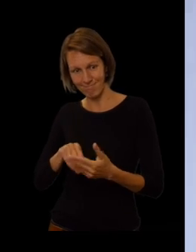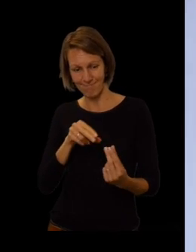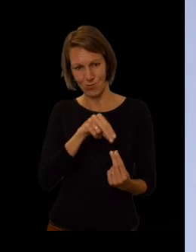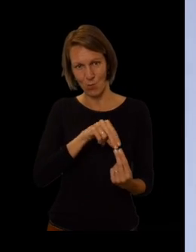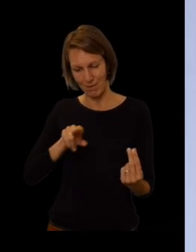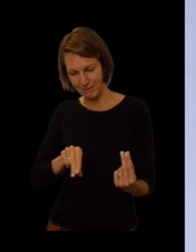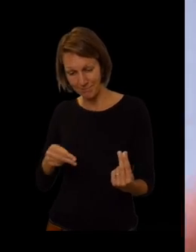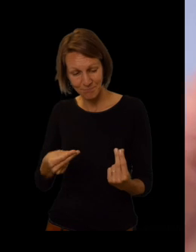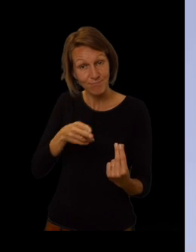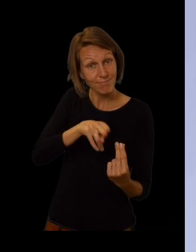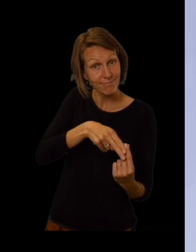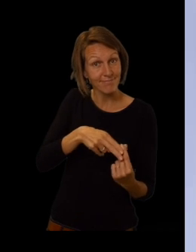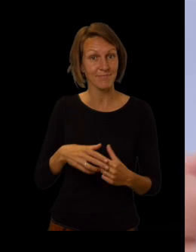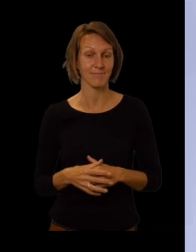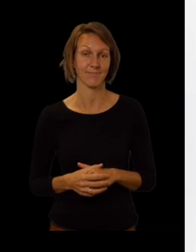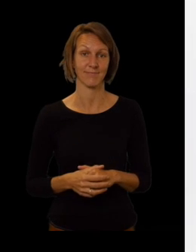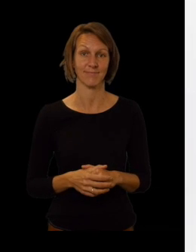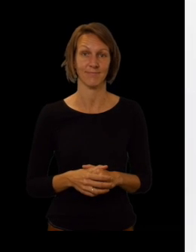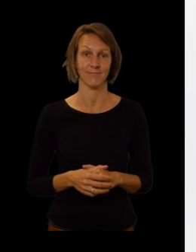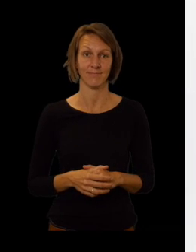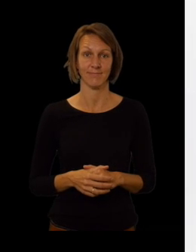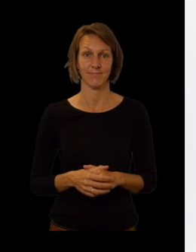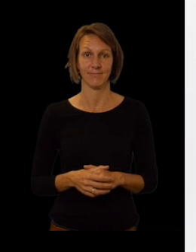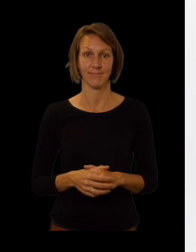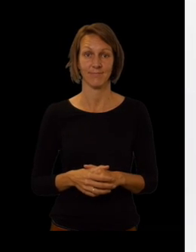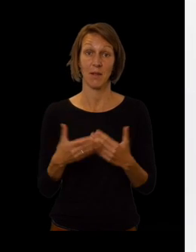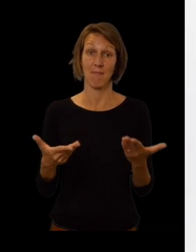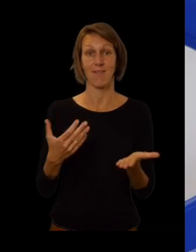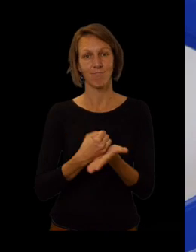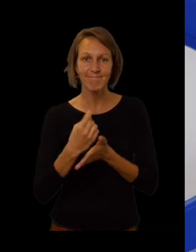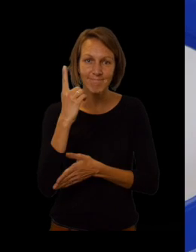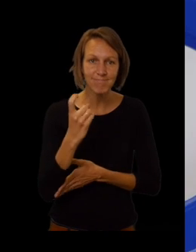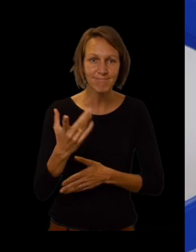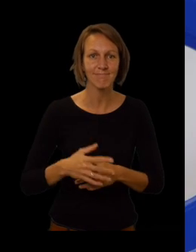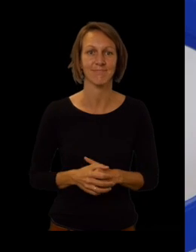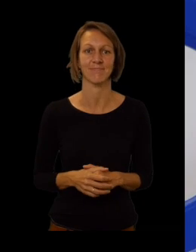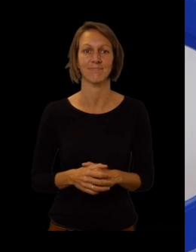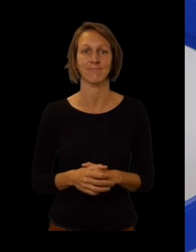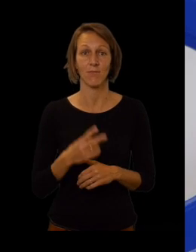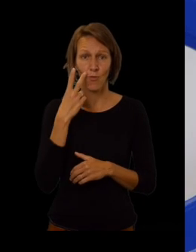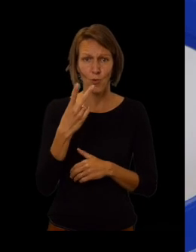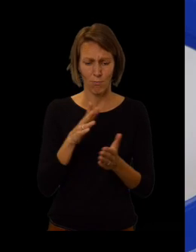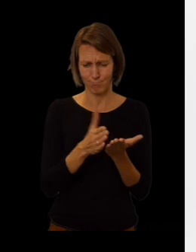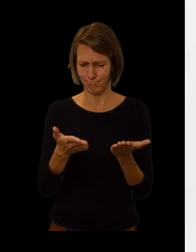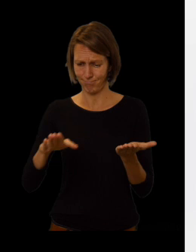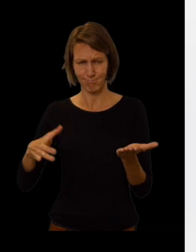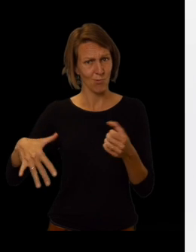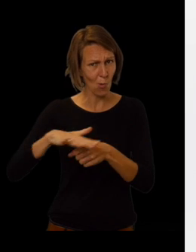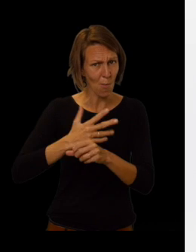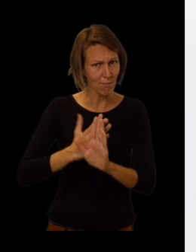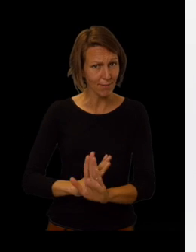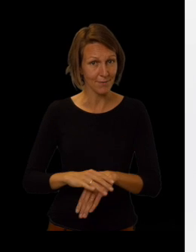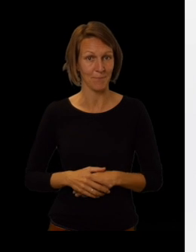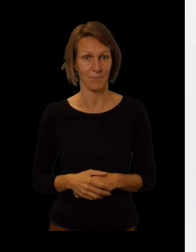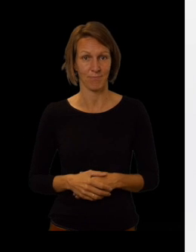collerez sur le tube. Et maintenant, passons au test. Vous l'avez vu, tout est dans le kit. Ça,